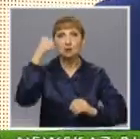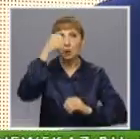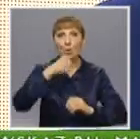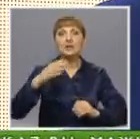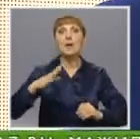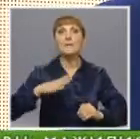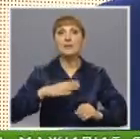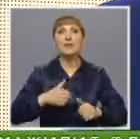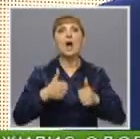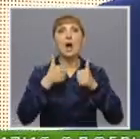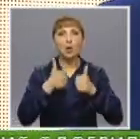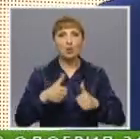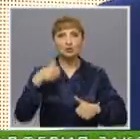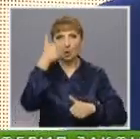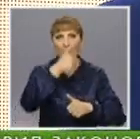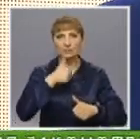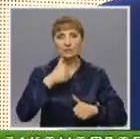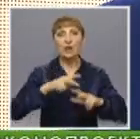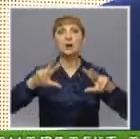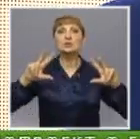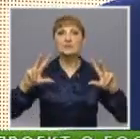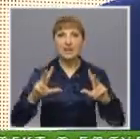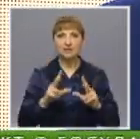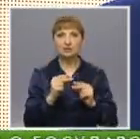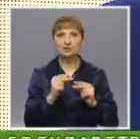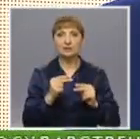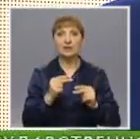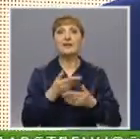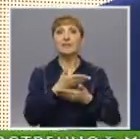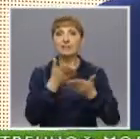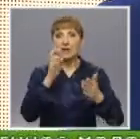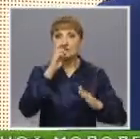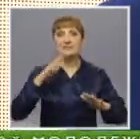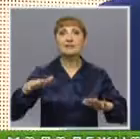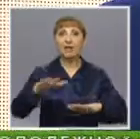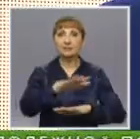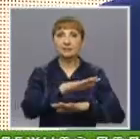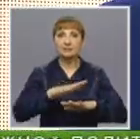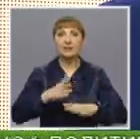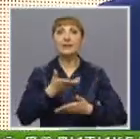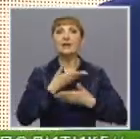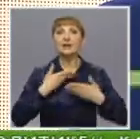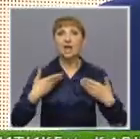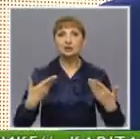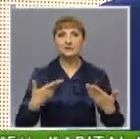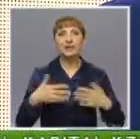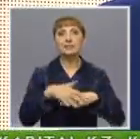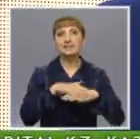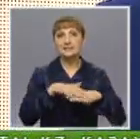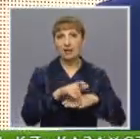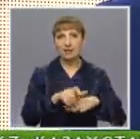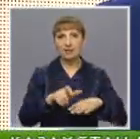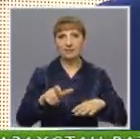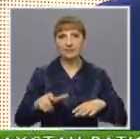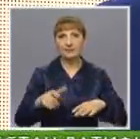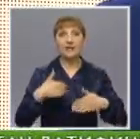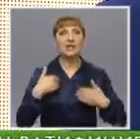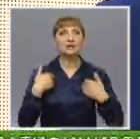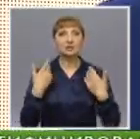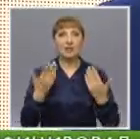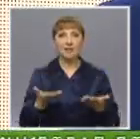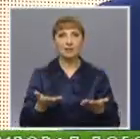был хорошим годом, успешным годом для нашей страны, для нашего населения. Я